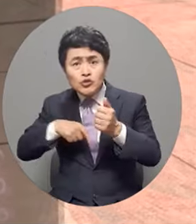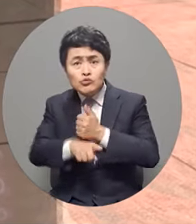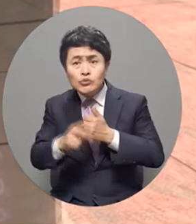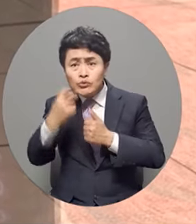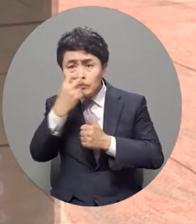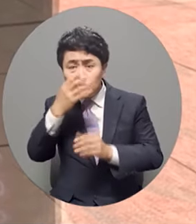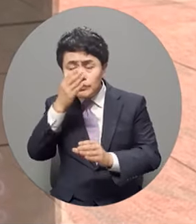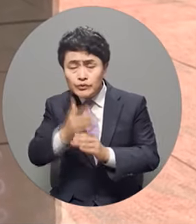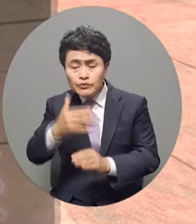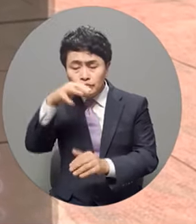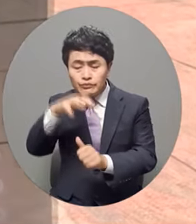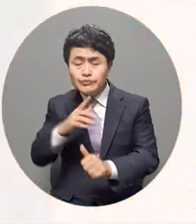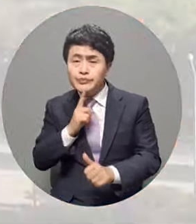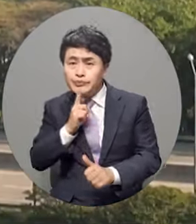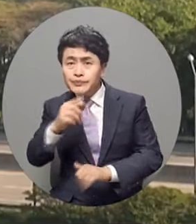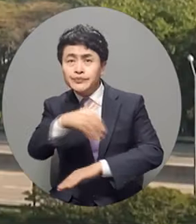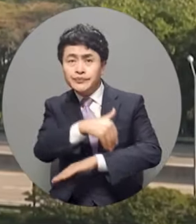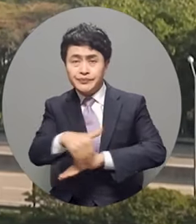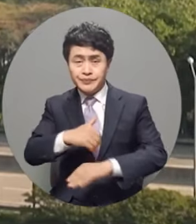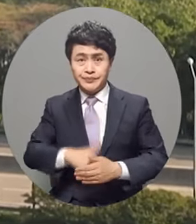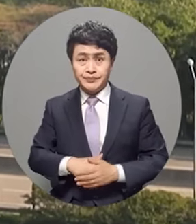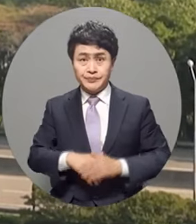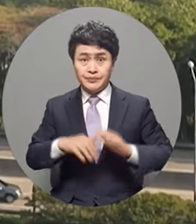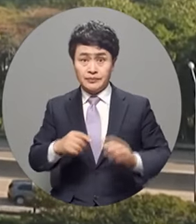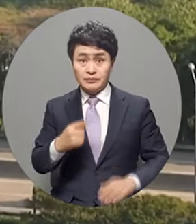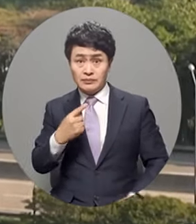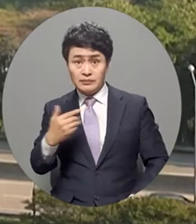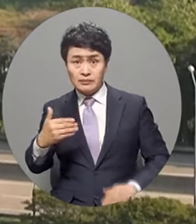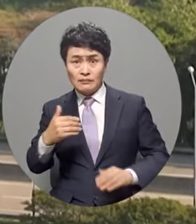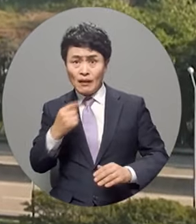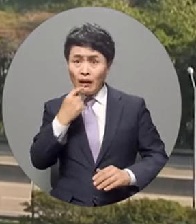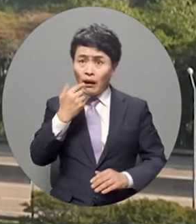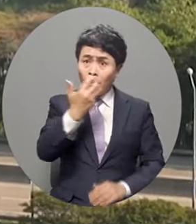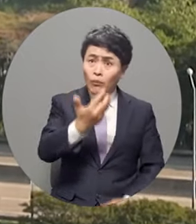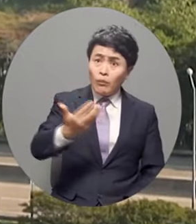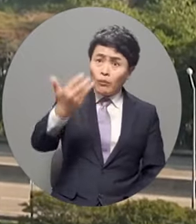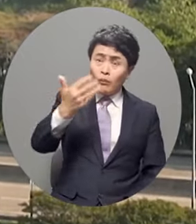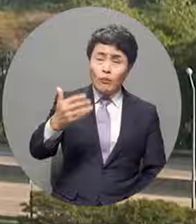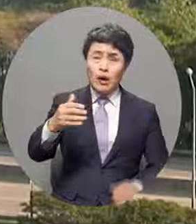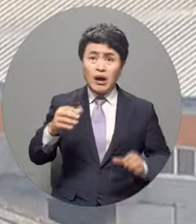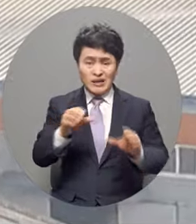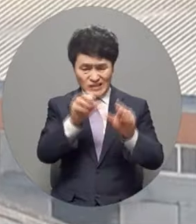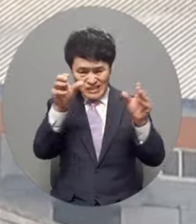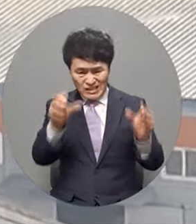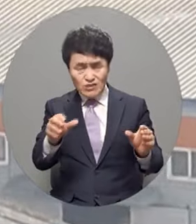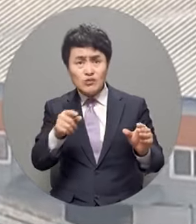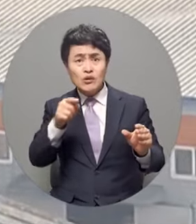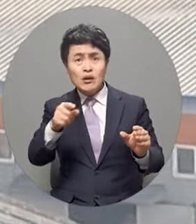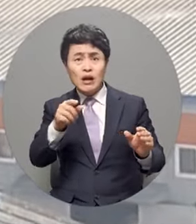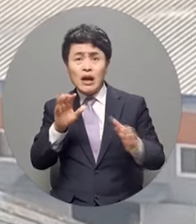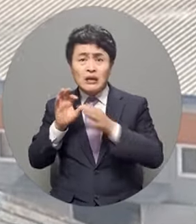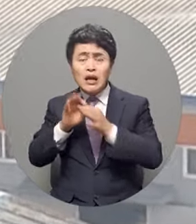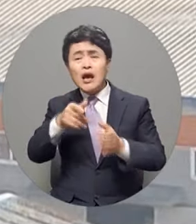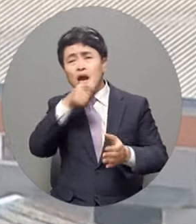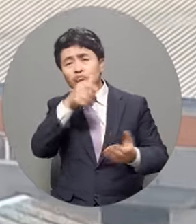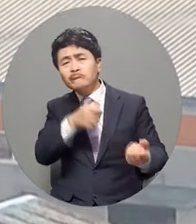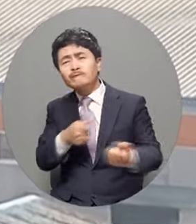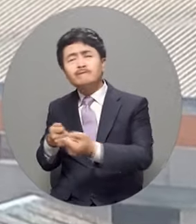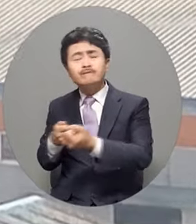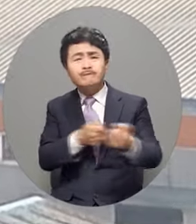영장을 신청할 방침입니다 소방대원들이 연기가 피어오르는 샌드위치 패널 건물 위로 연신 물을 뿌려